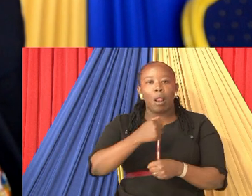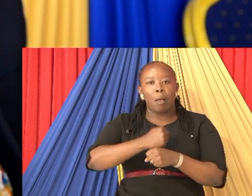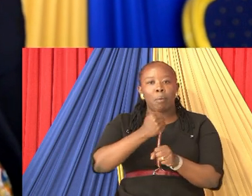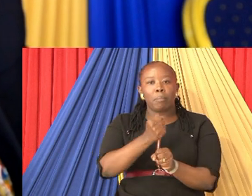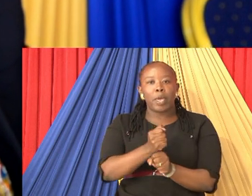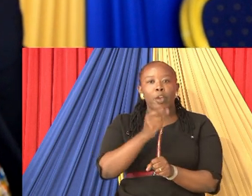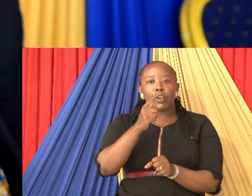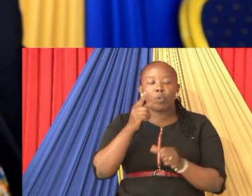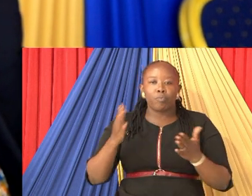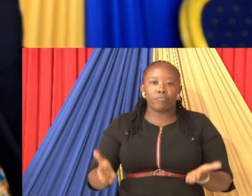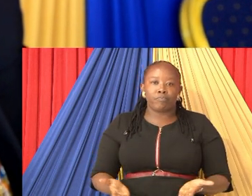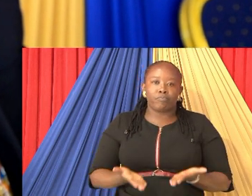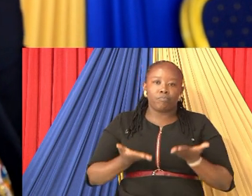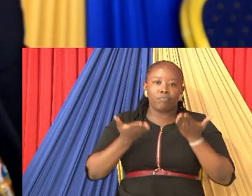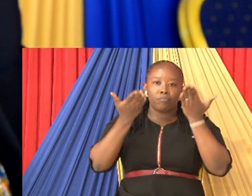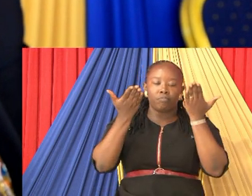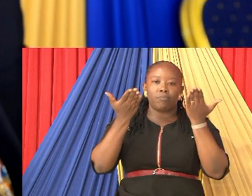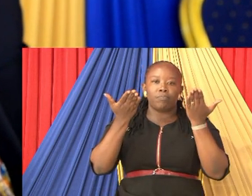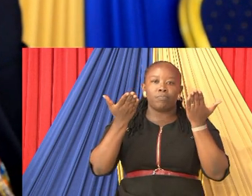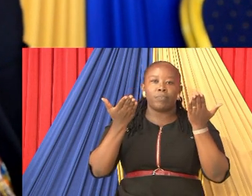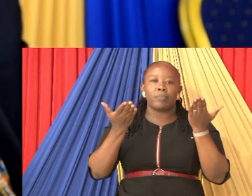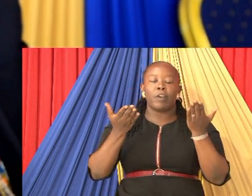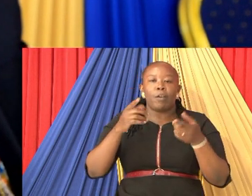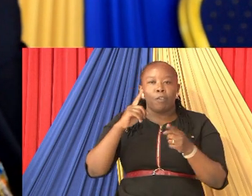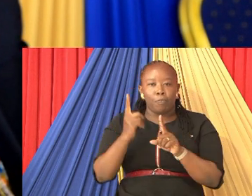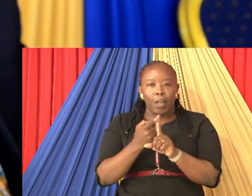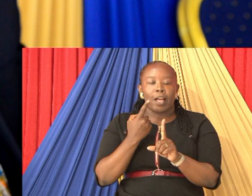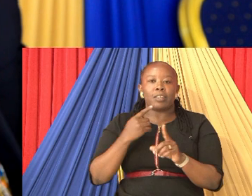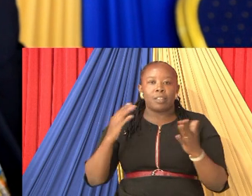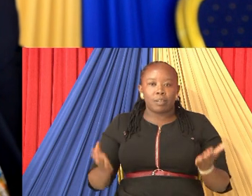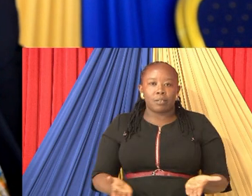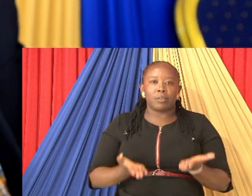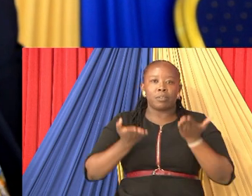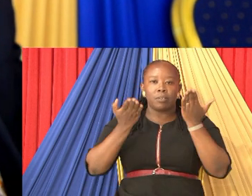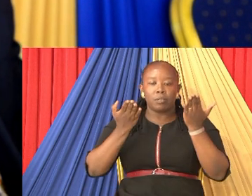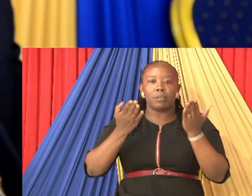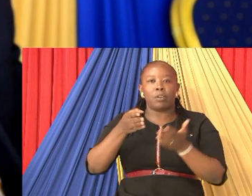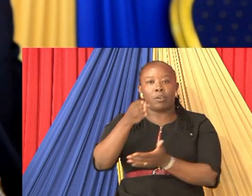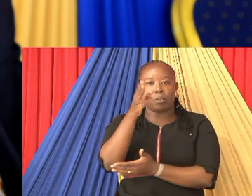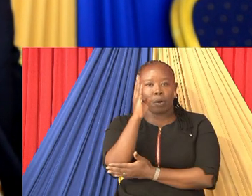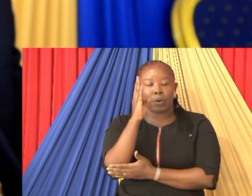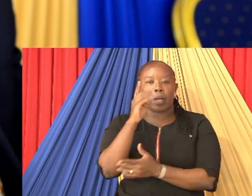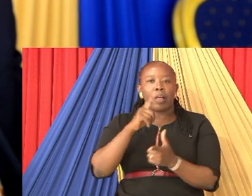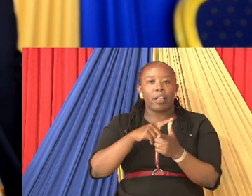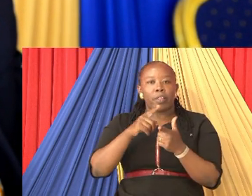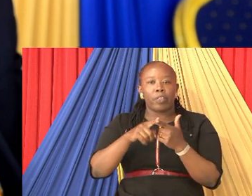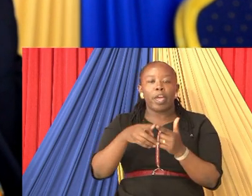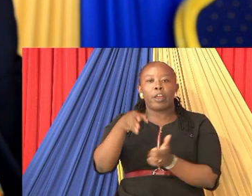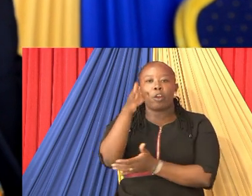kuinuliwa. Kwa hivyo unataka kuinuliwa, wewe inua Mungu kwanza. Glorify God, magnify